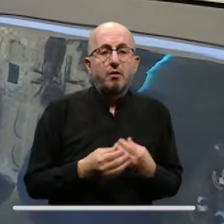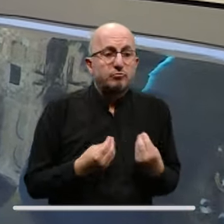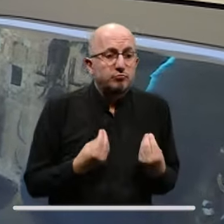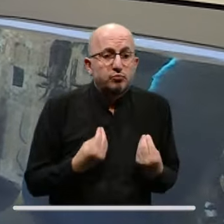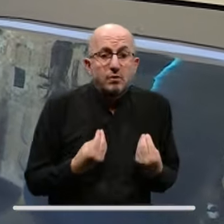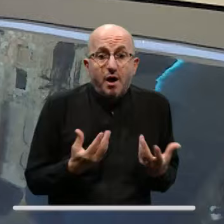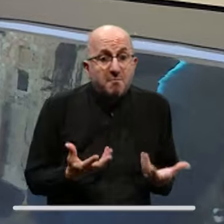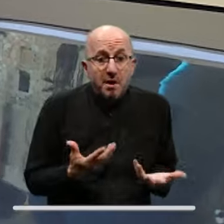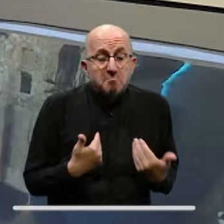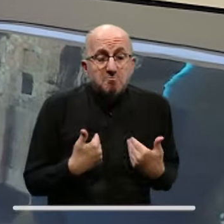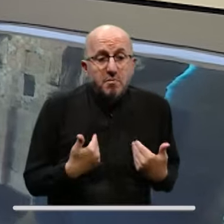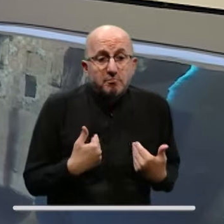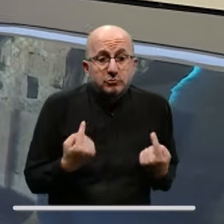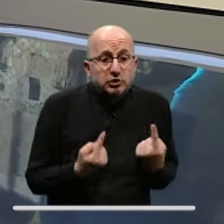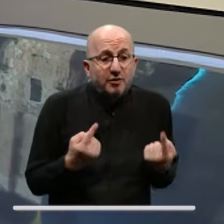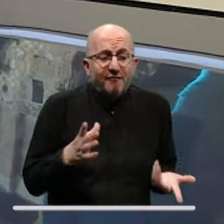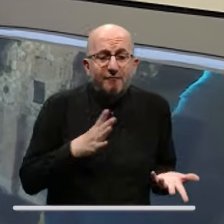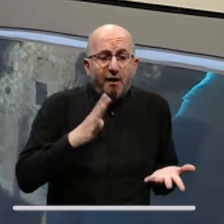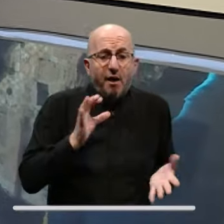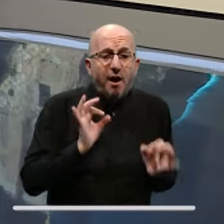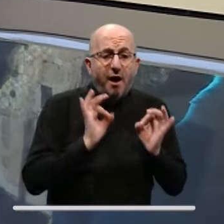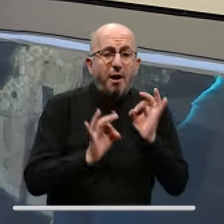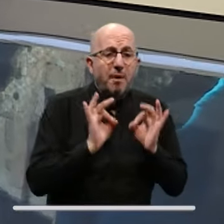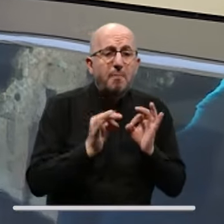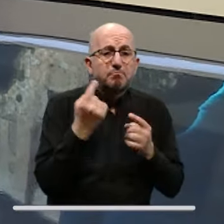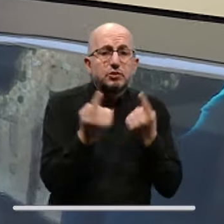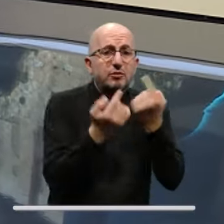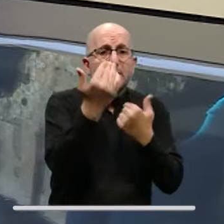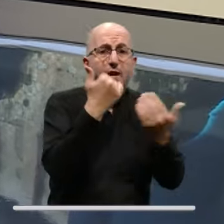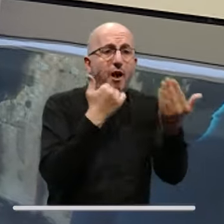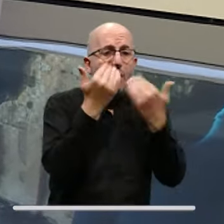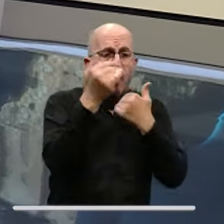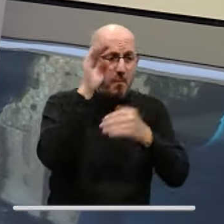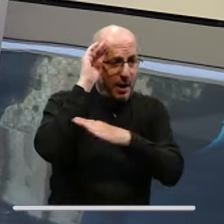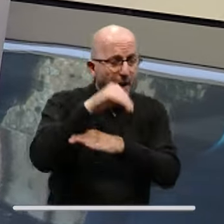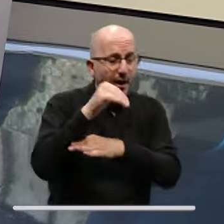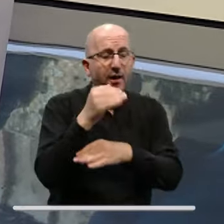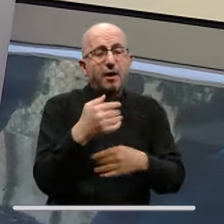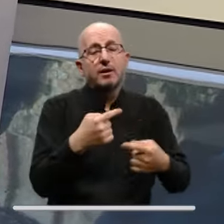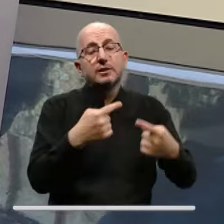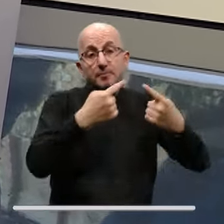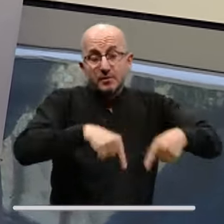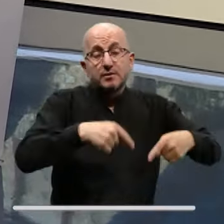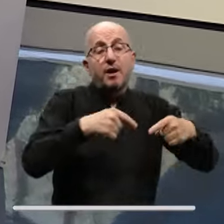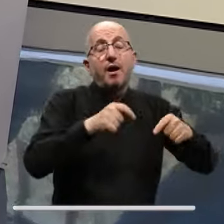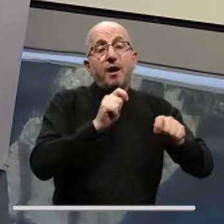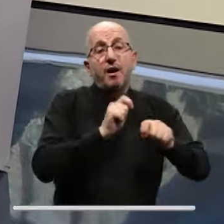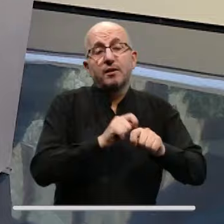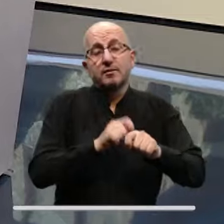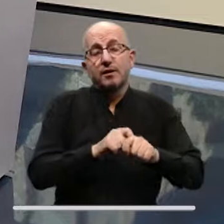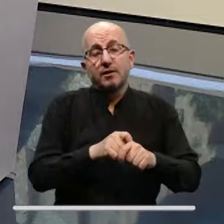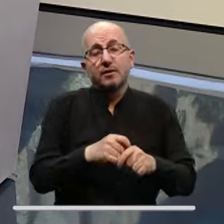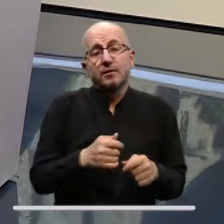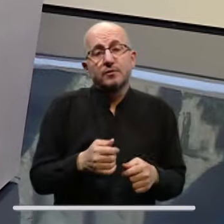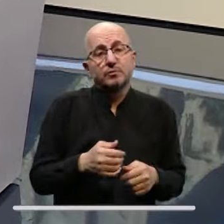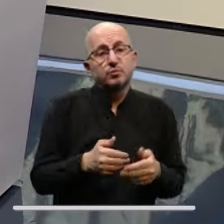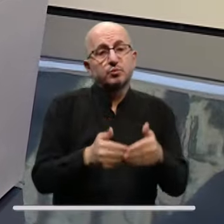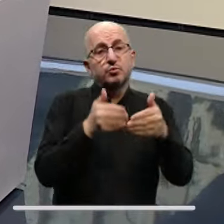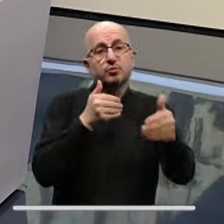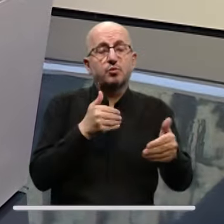ya bende bir şey var, başıma bir şeyler geliyor. Cenab-ı Hak ağır imtihanlarla imtihan etmesin, bela musibetten